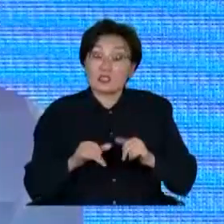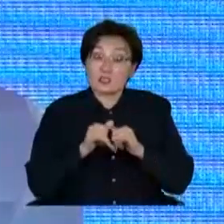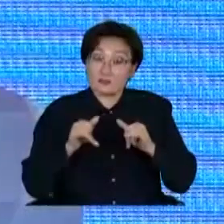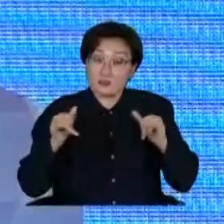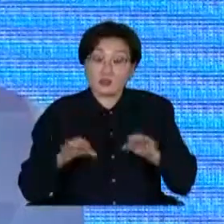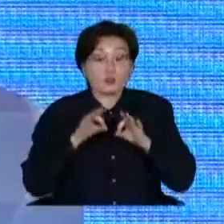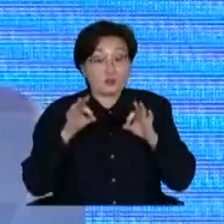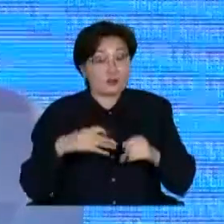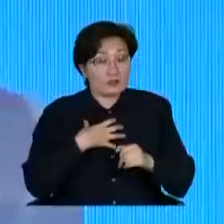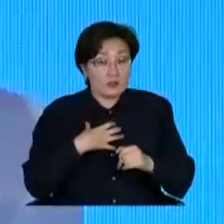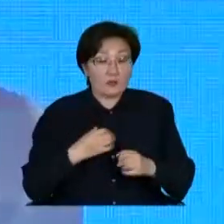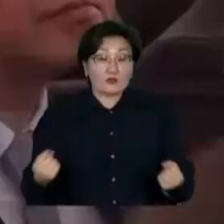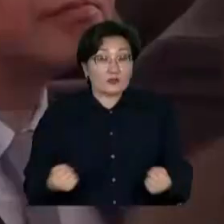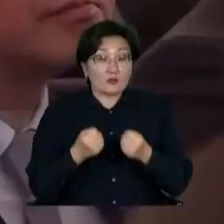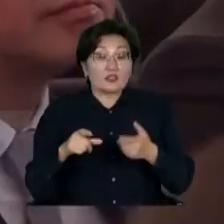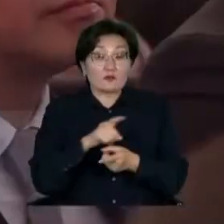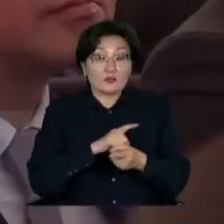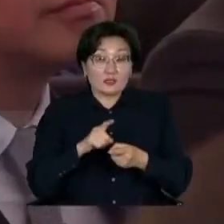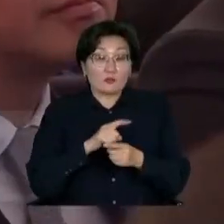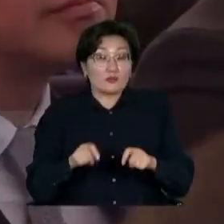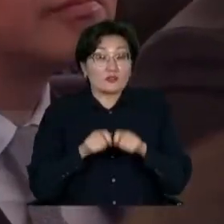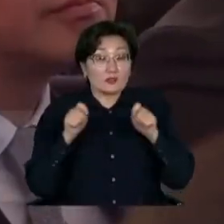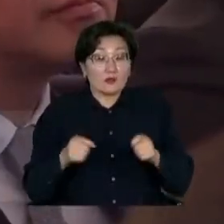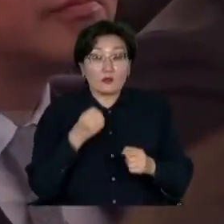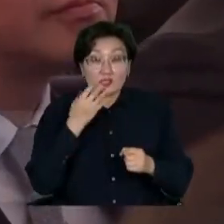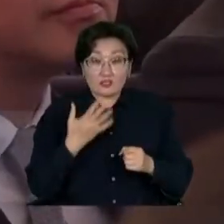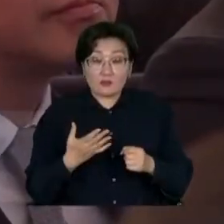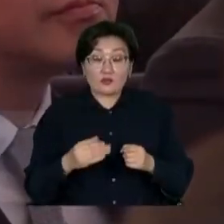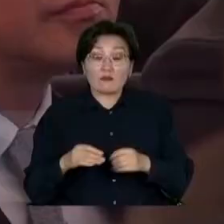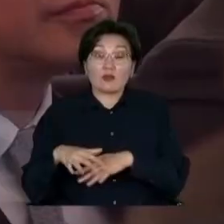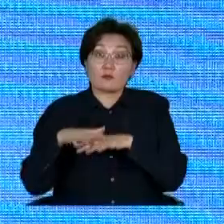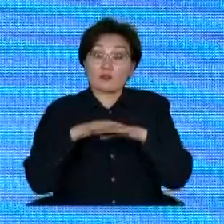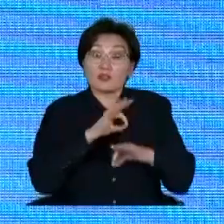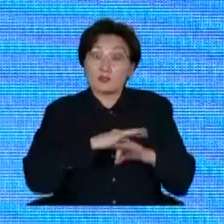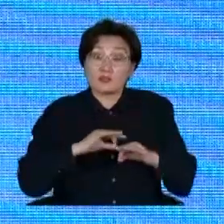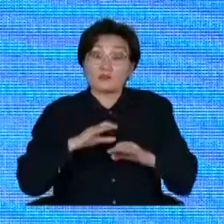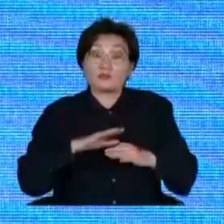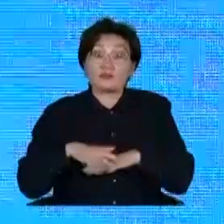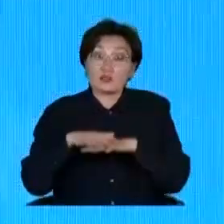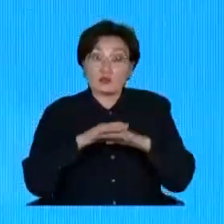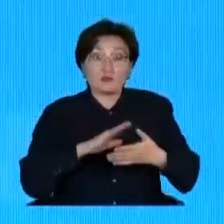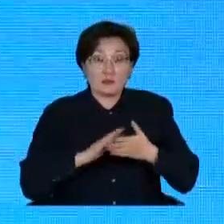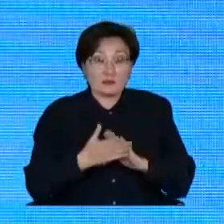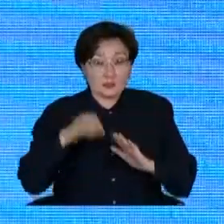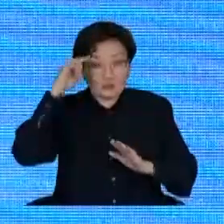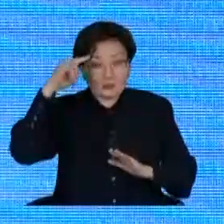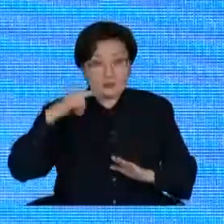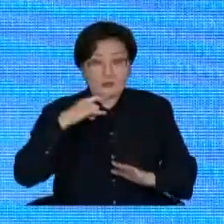развития отметил важность поддержки реформ и создания благоприятного инвестиционного климата в Казахстане.